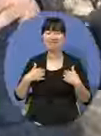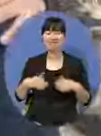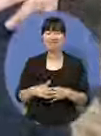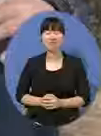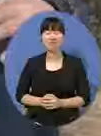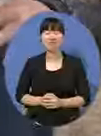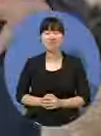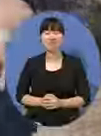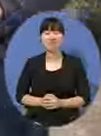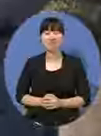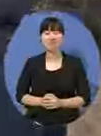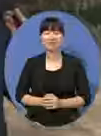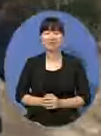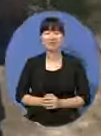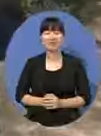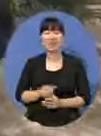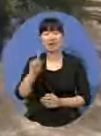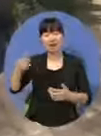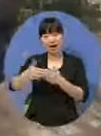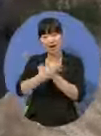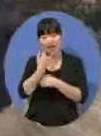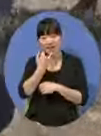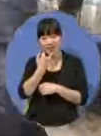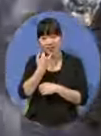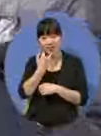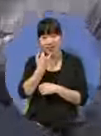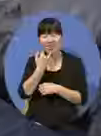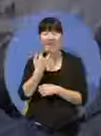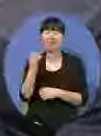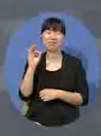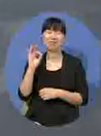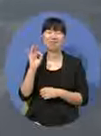그래. 아, 한번 알아봐도 돼요? 그럼 맞죠. 야.